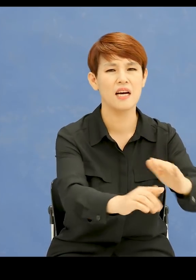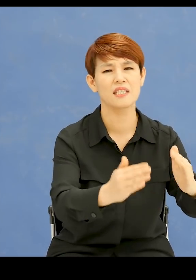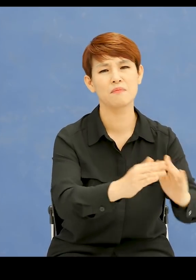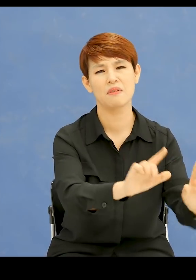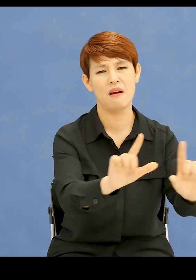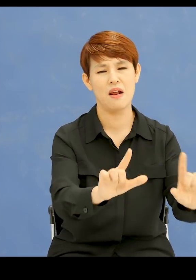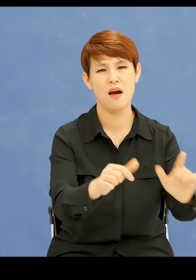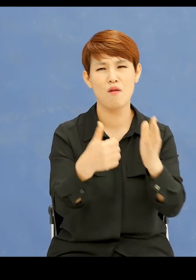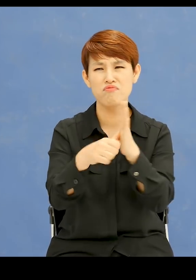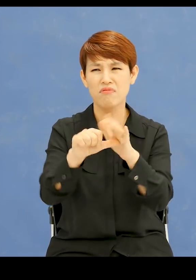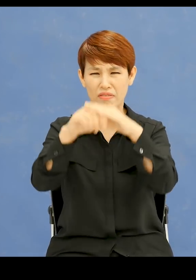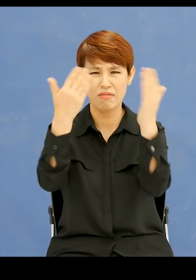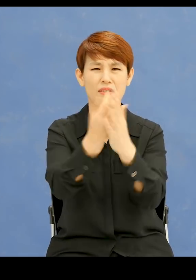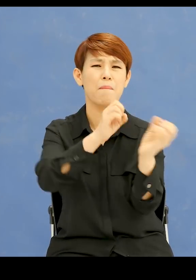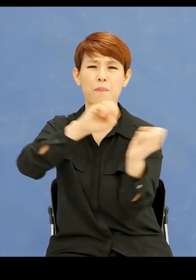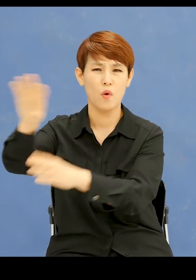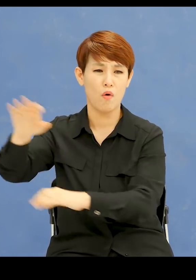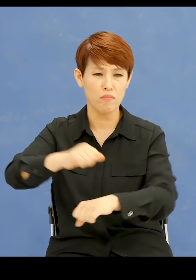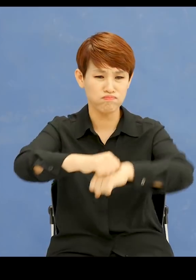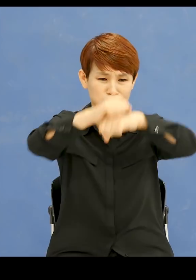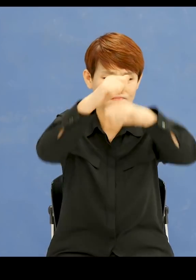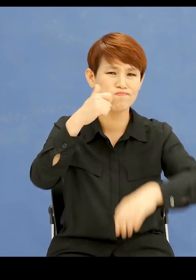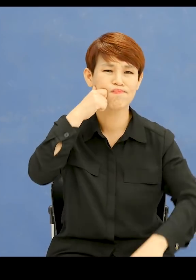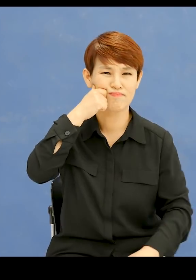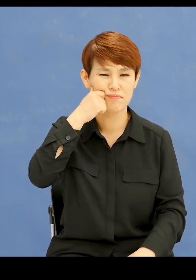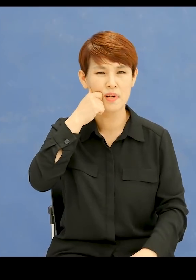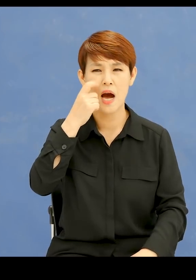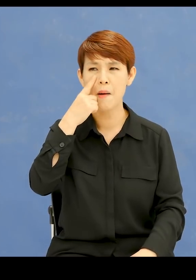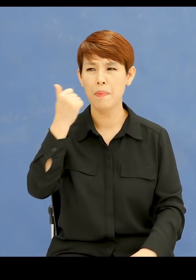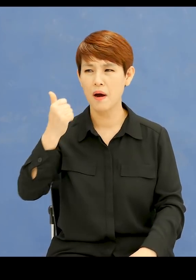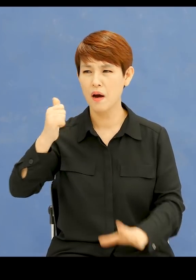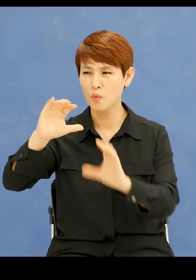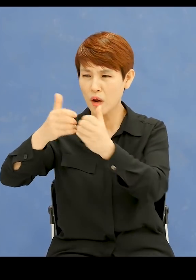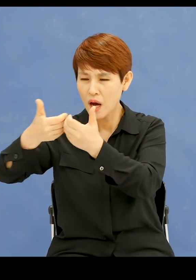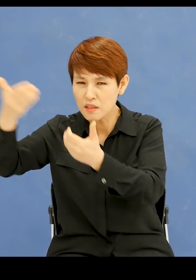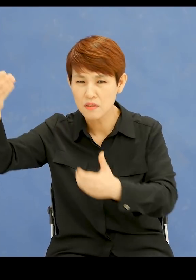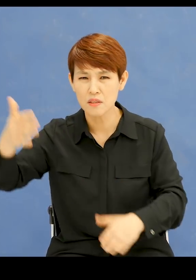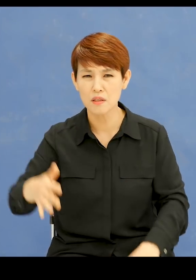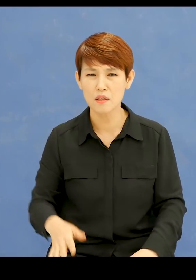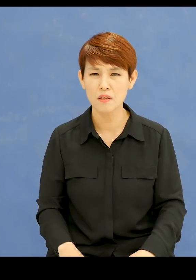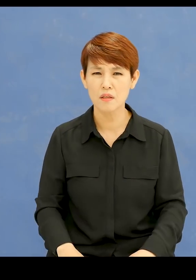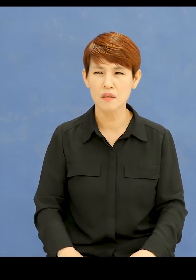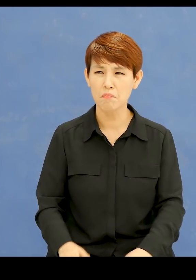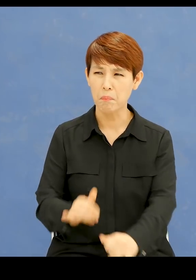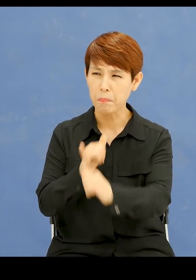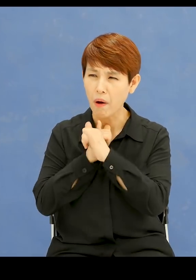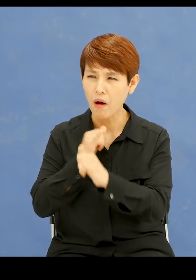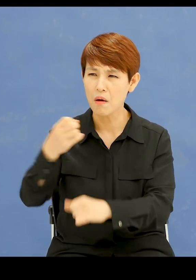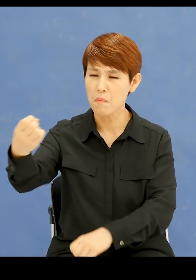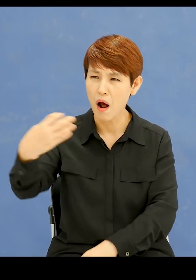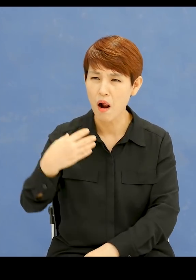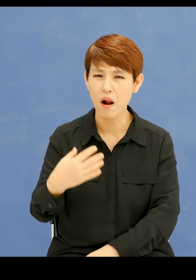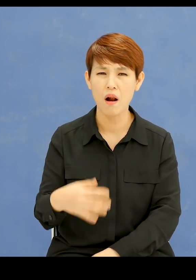기억이 있어요. 하루아침에. 하루아침에 그냥 아버지 돌아가시죠. 사인도 좋지 않아서 어떤 혜택도 받지